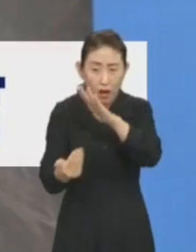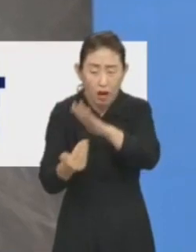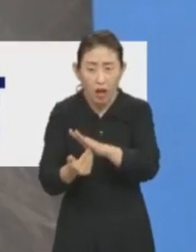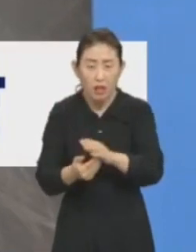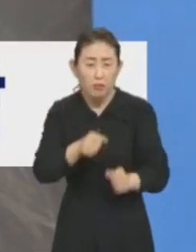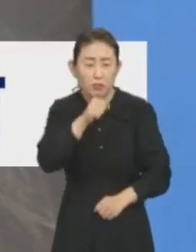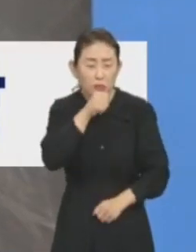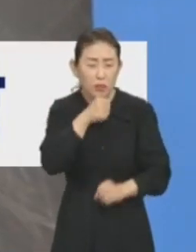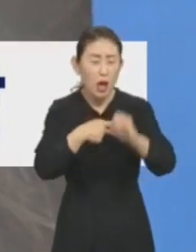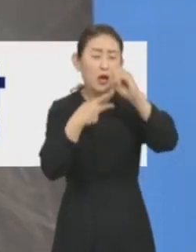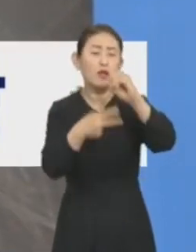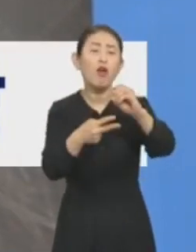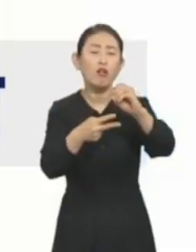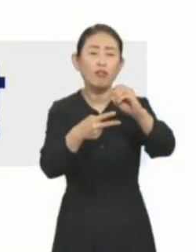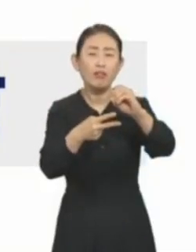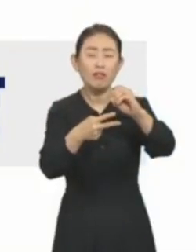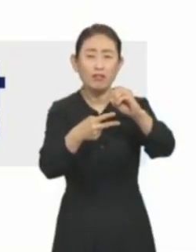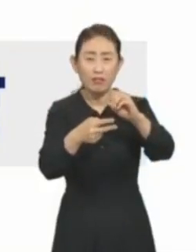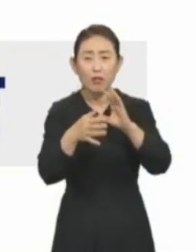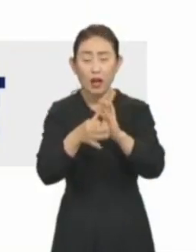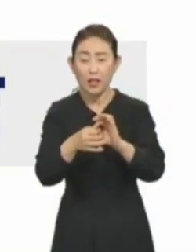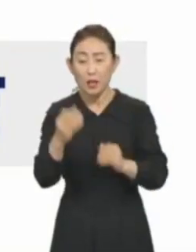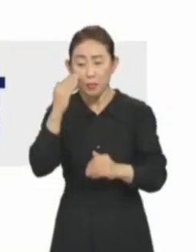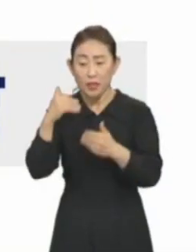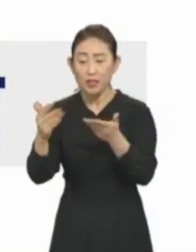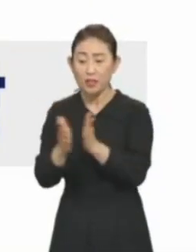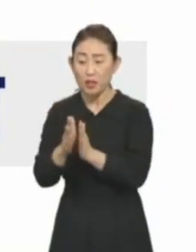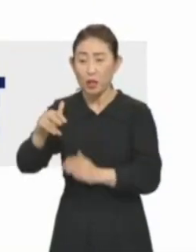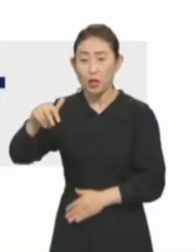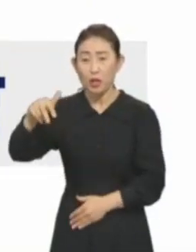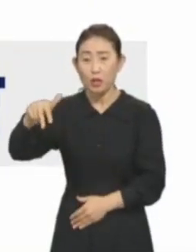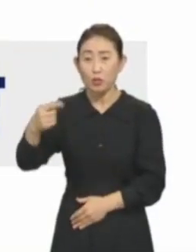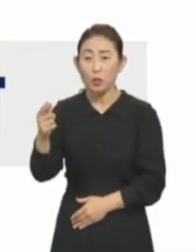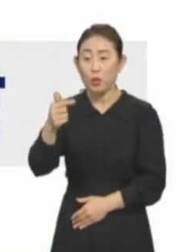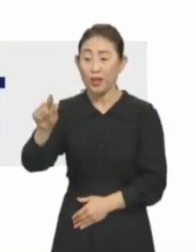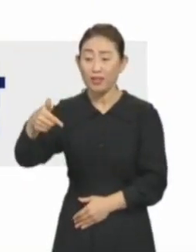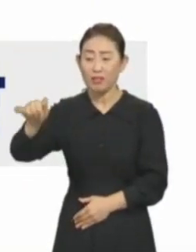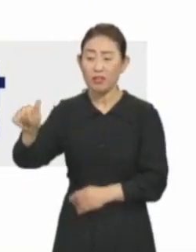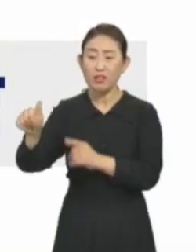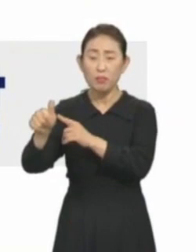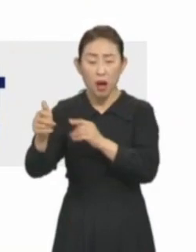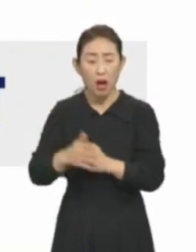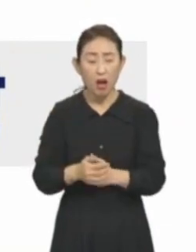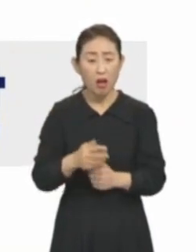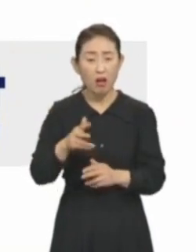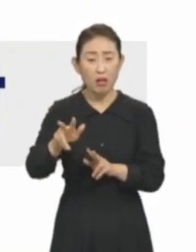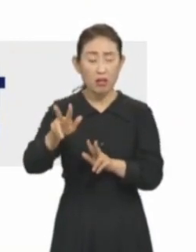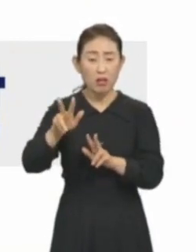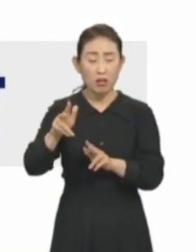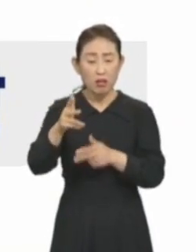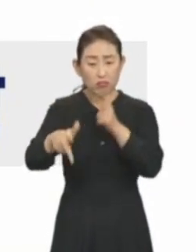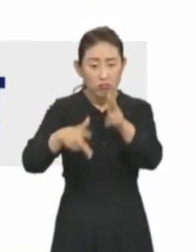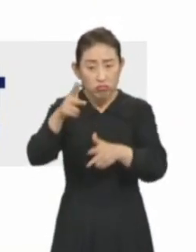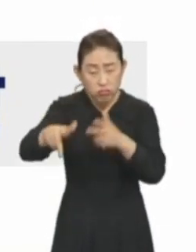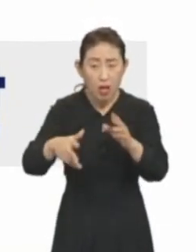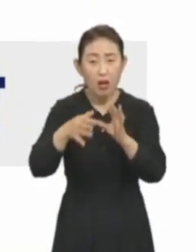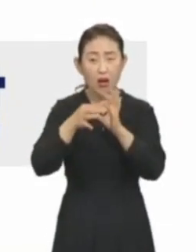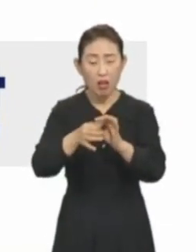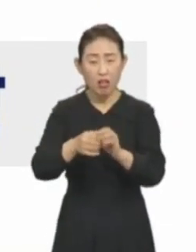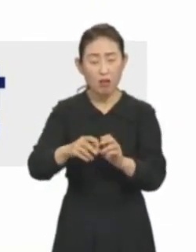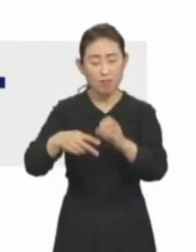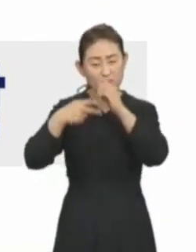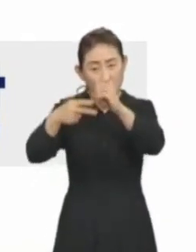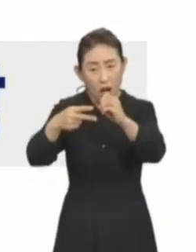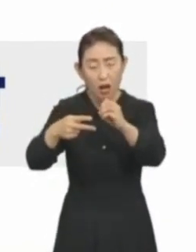0%고 밝힌 것과 관련해 민주당 조항기 기 예비 후보는 공약 기행 0% 문구가 들어간